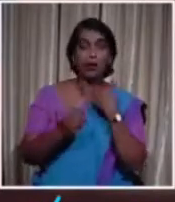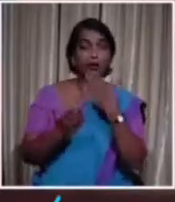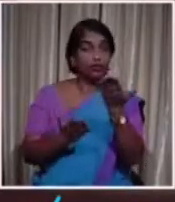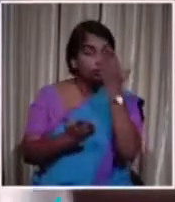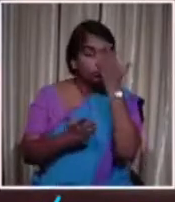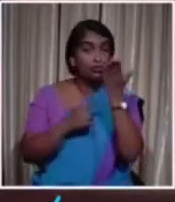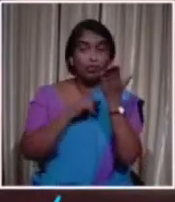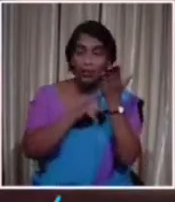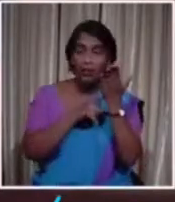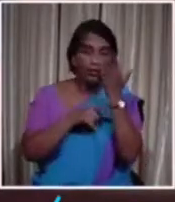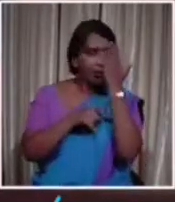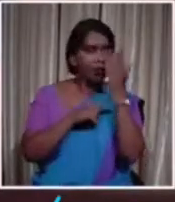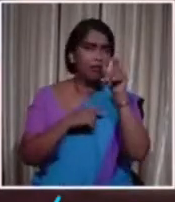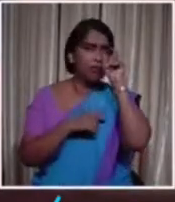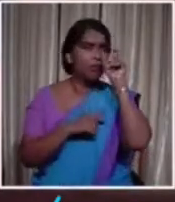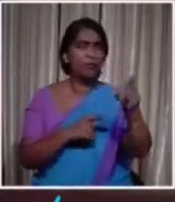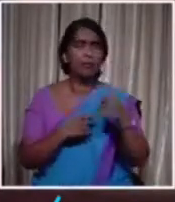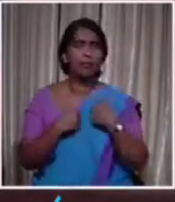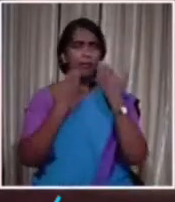दर्शक मेल बेलव